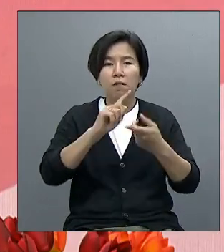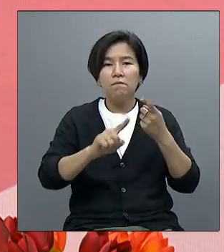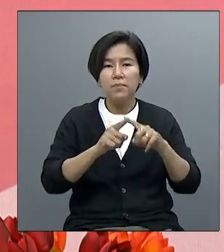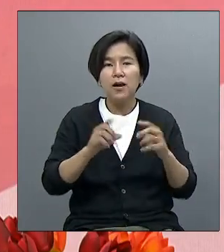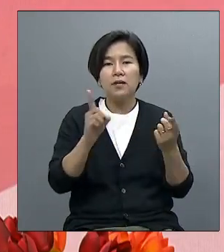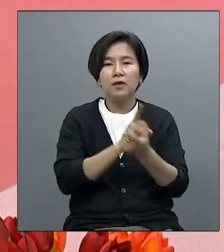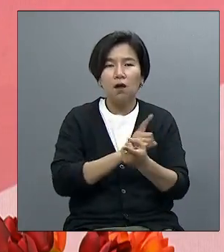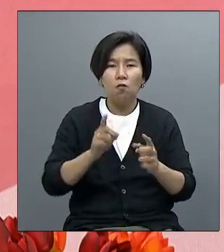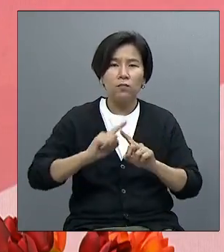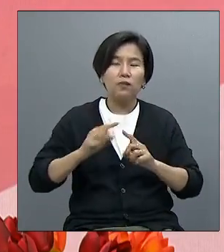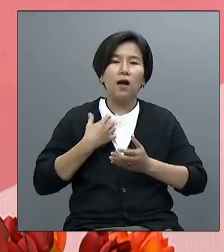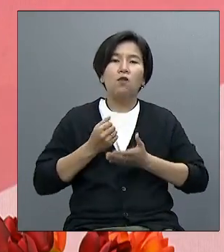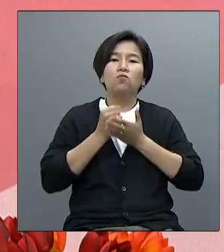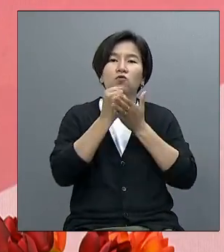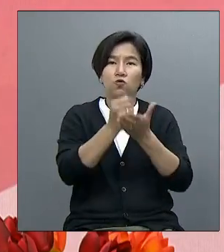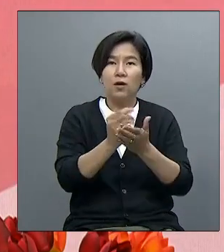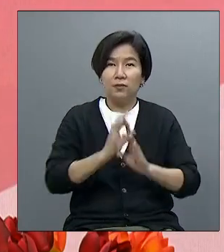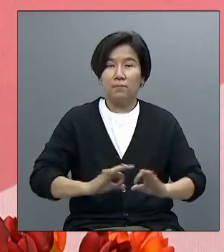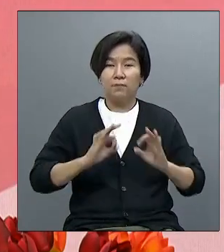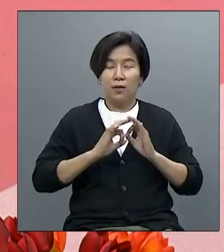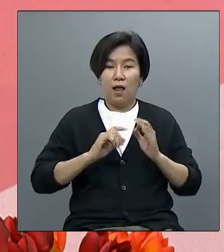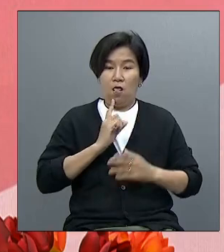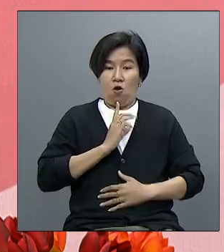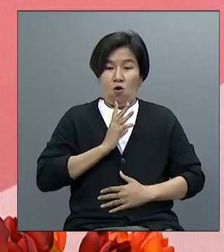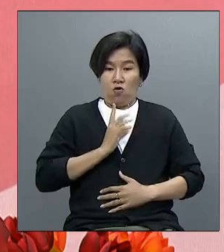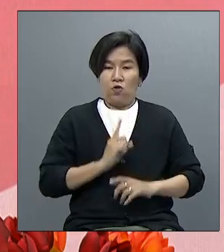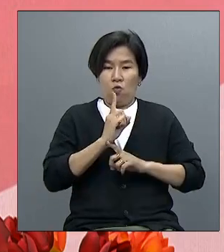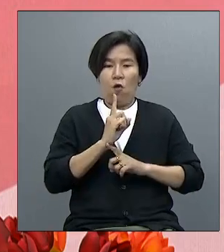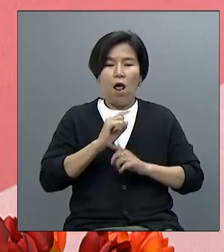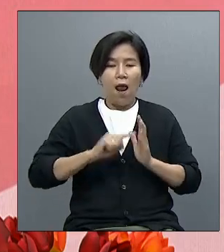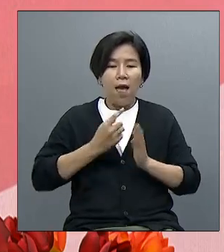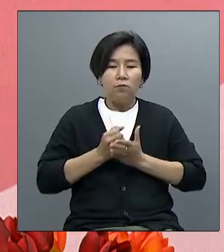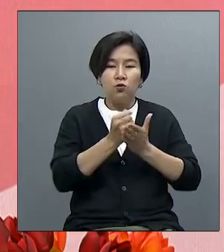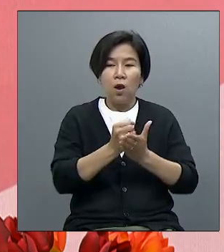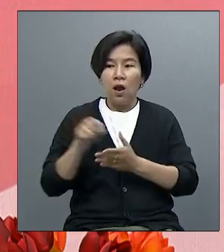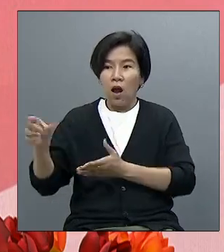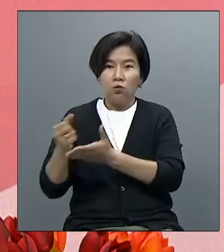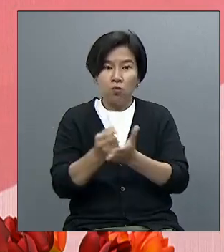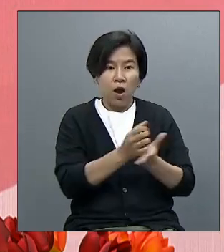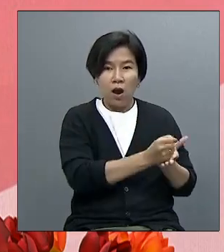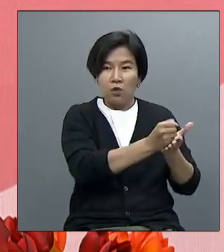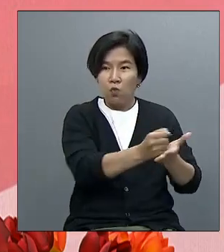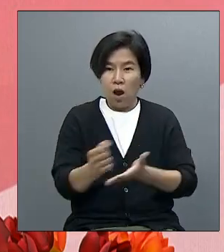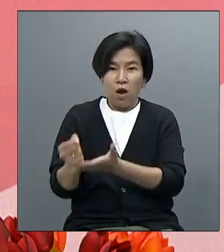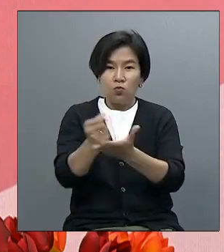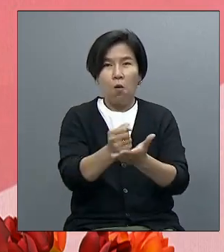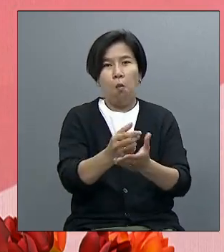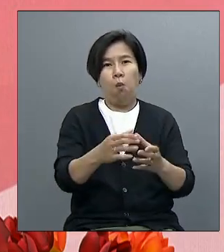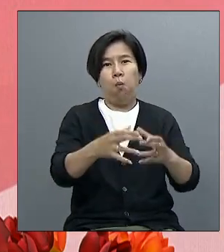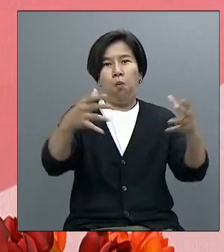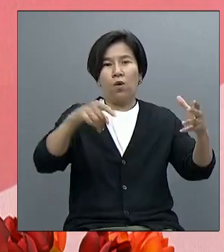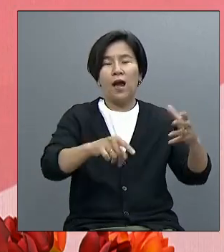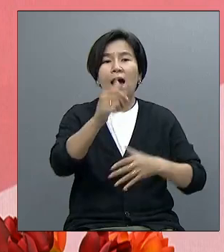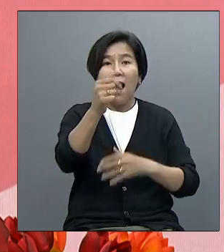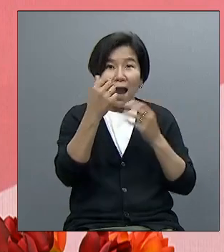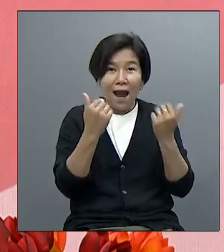งกว้างอาจจะเริ่มต้นจากคนเดียวแต่หลายคนนั้นมอบแล้วก็ส่งพลังไปด้วยกันนะครับที่จะพูดถึงอย่างนี้คือกิจกรรมการส่งมอบนะครับเครื่